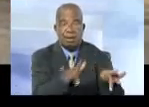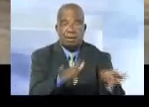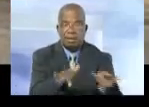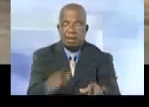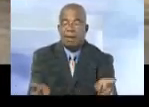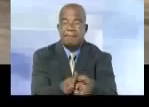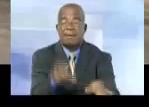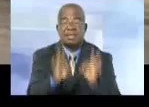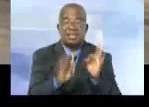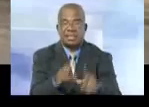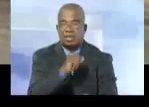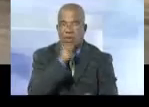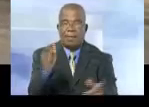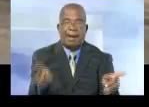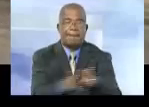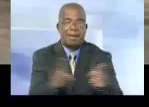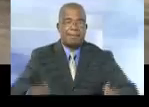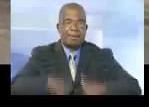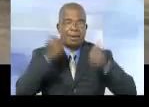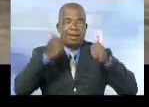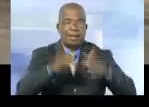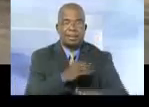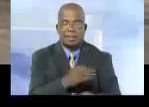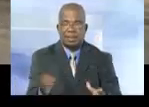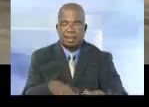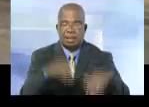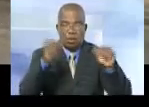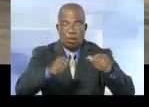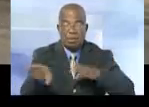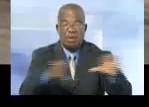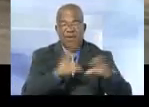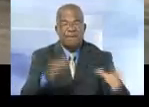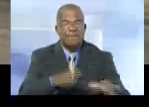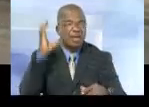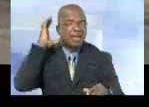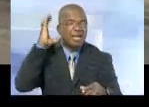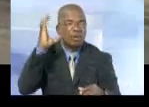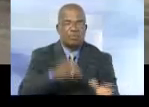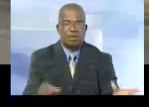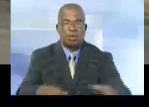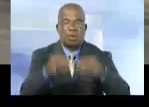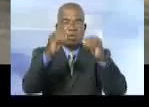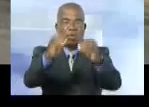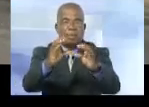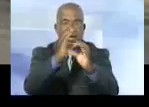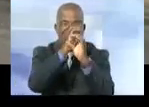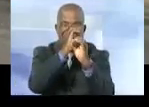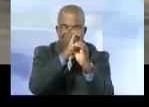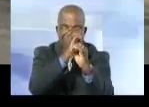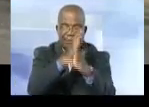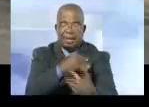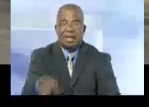le même site. La possibilité de faire des visioconférences à deux, à trois, pour pouvoir enrichir